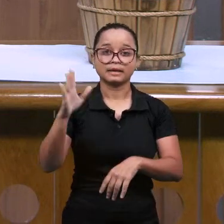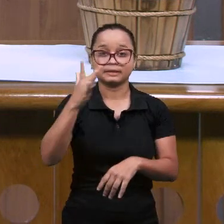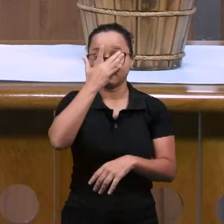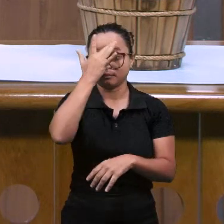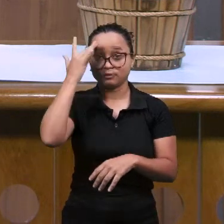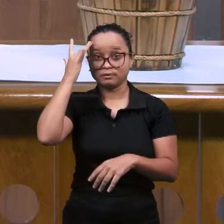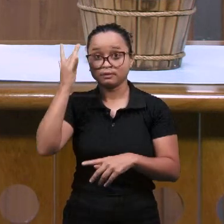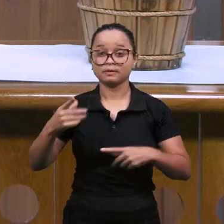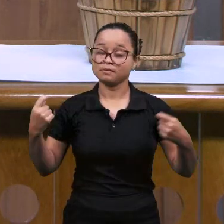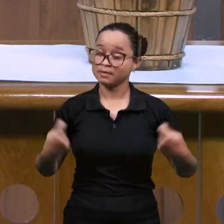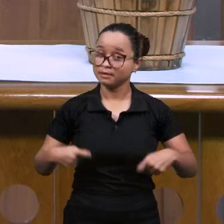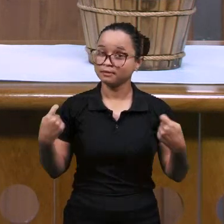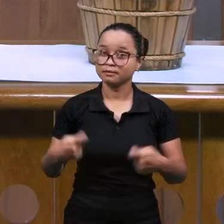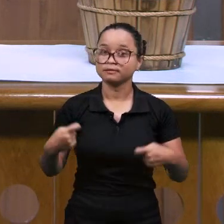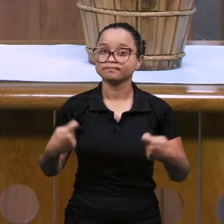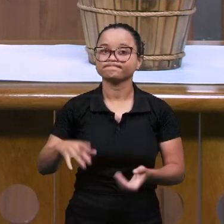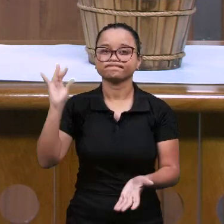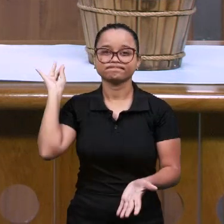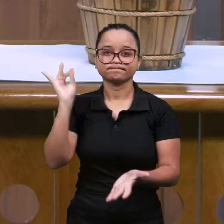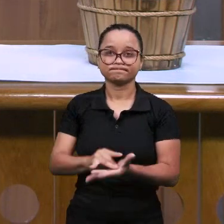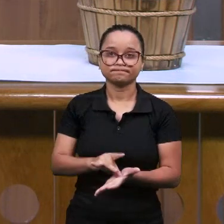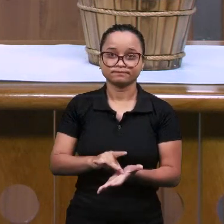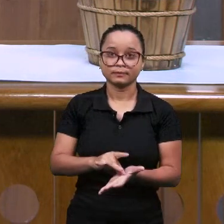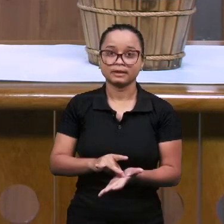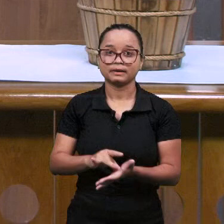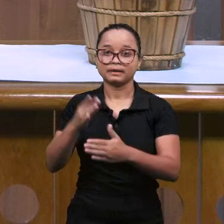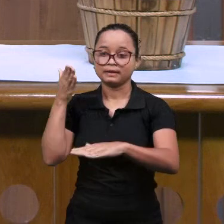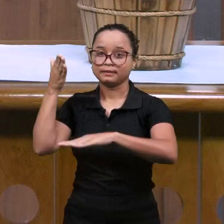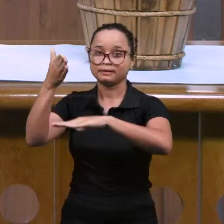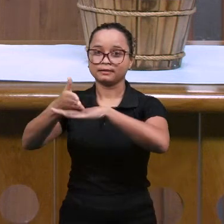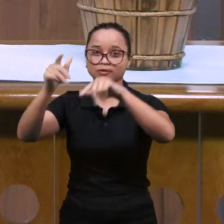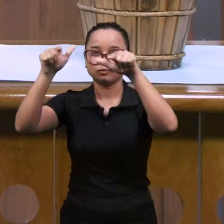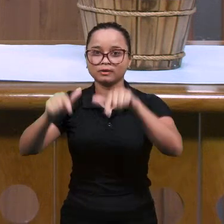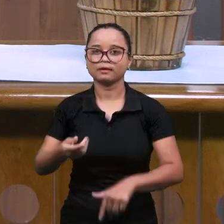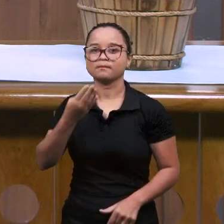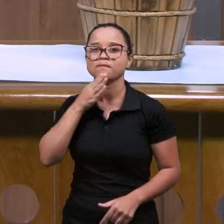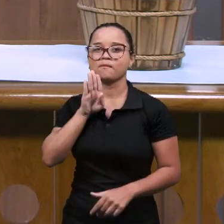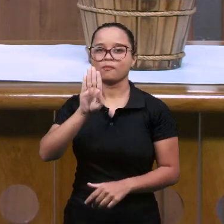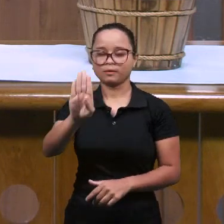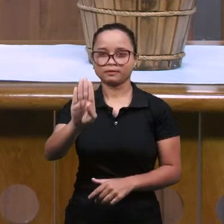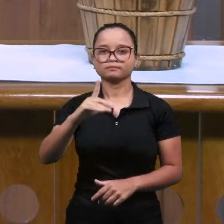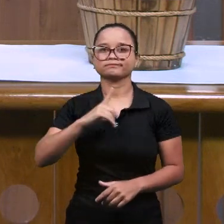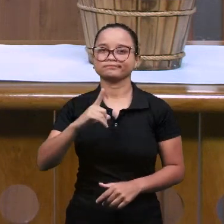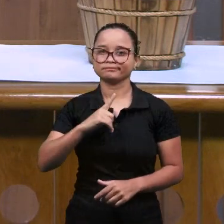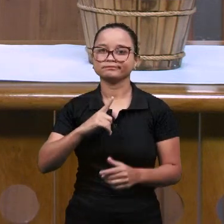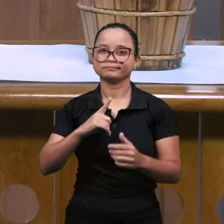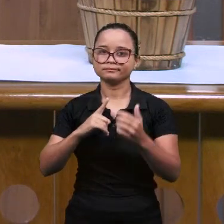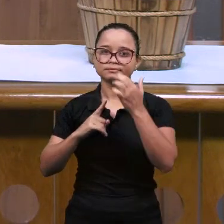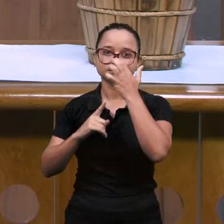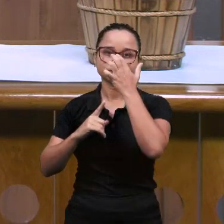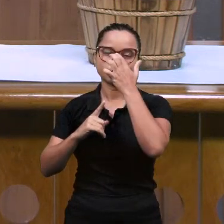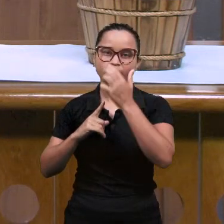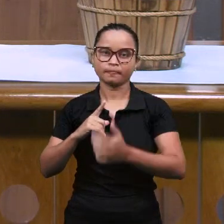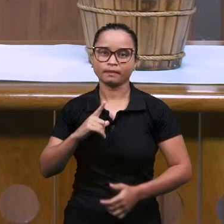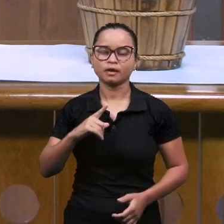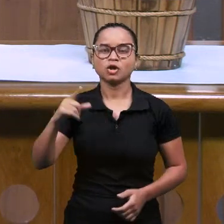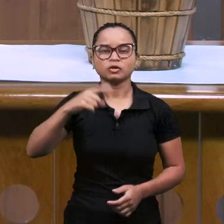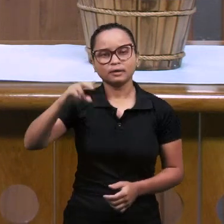sœurs qui souhaitent entrer dans la terre promise. Nous avons une grande histoire qui est